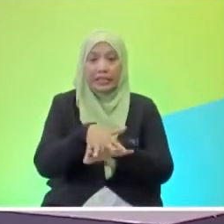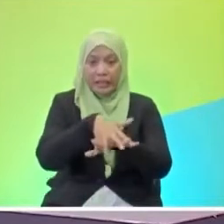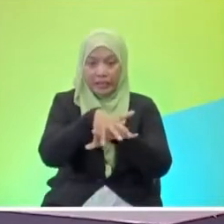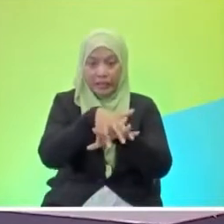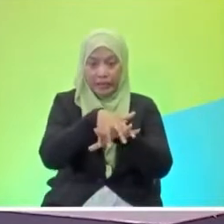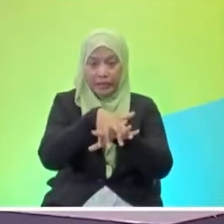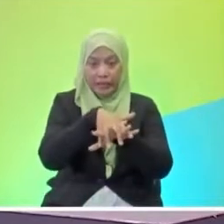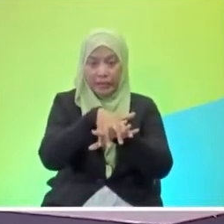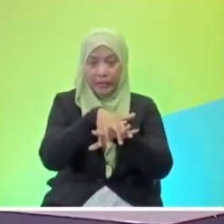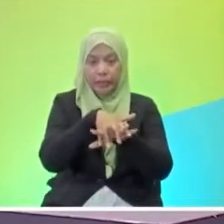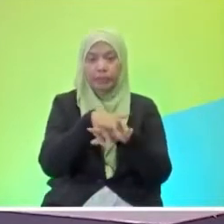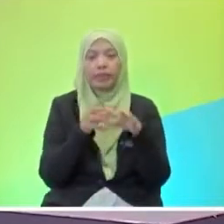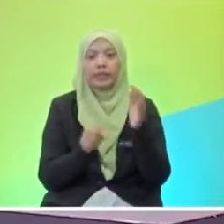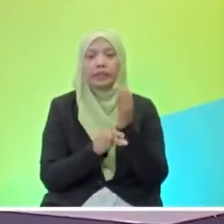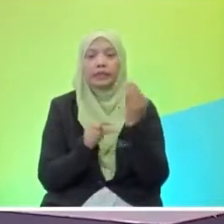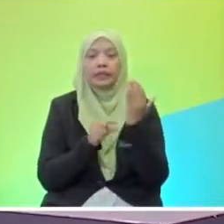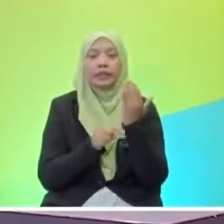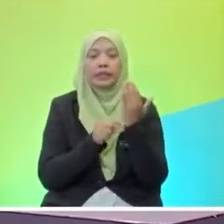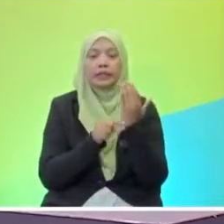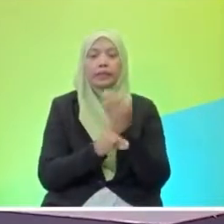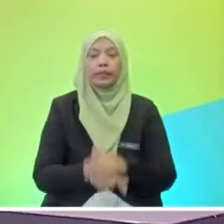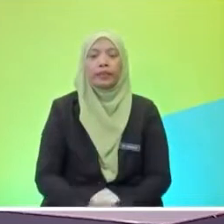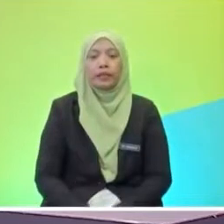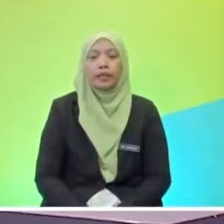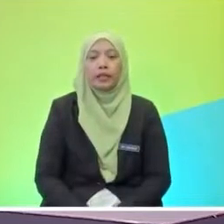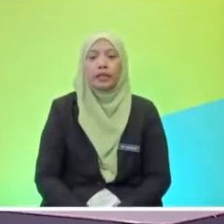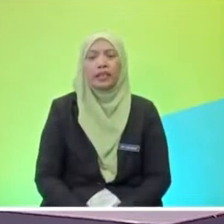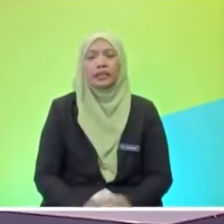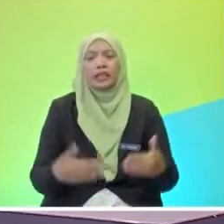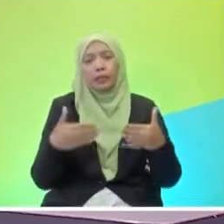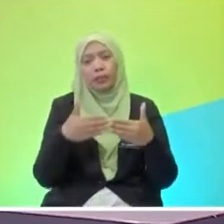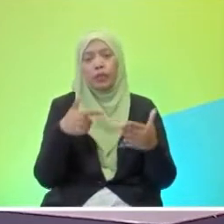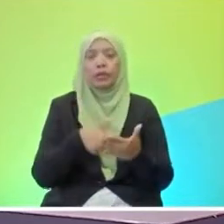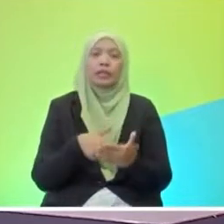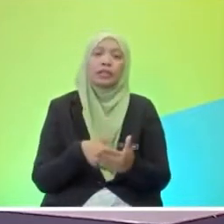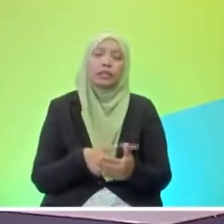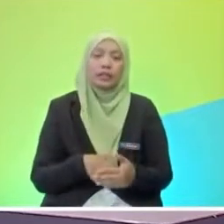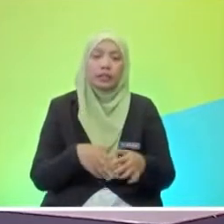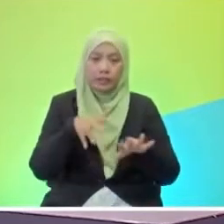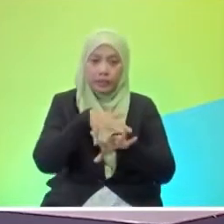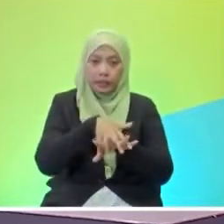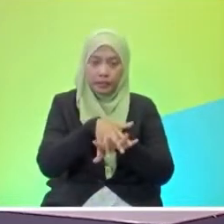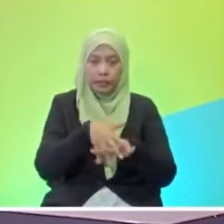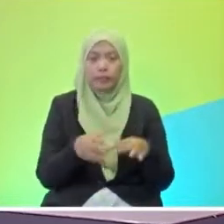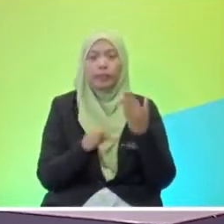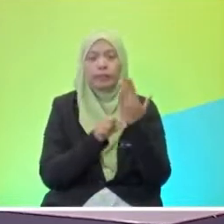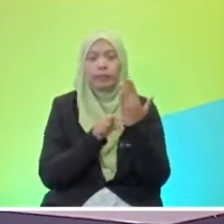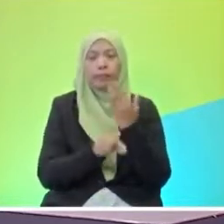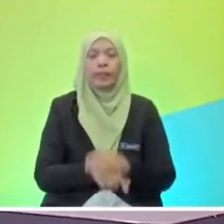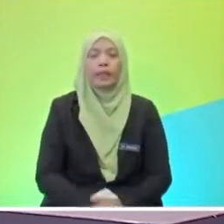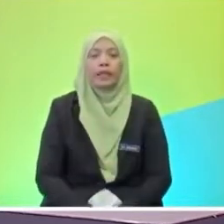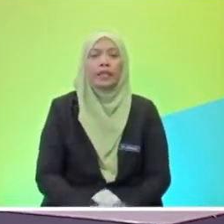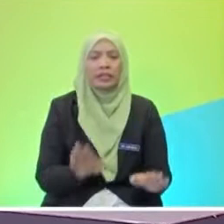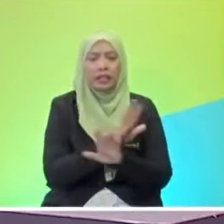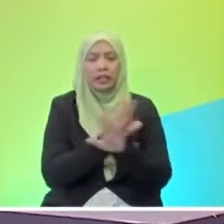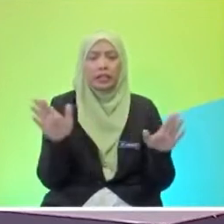sambung lagi guys sayang sambung lagi si betah tuh tak perlu dah sekarang mau buang ya kan atuh kita tak